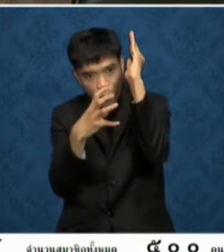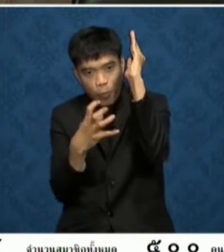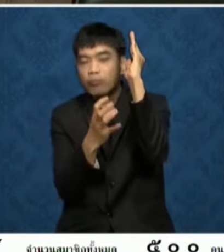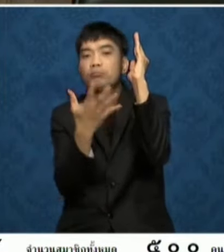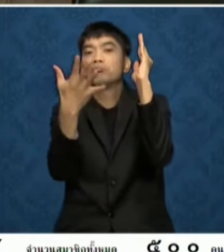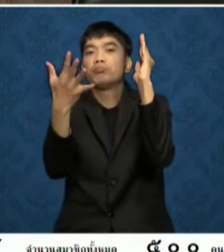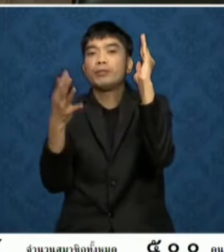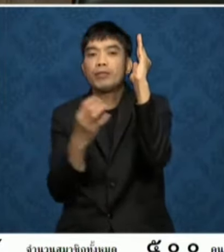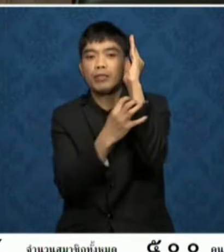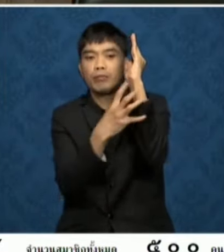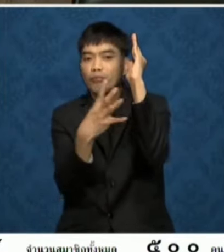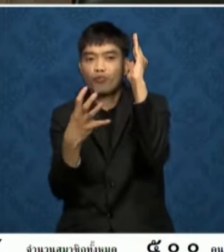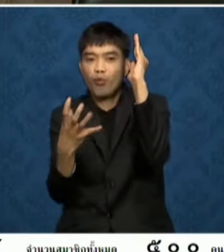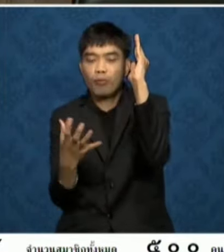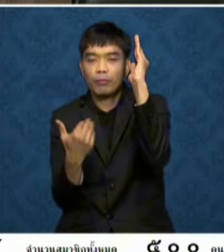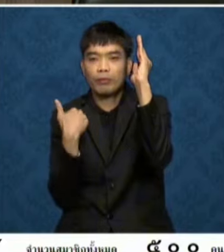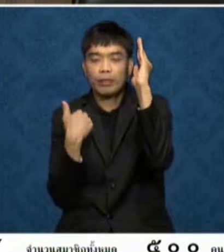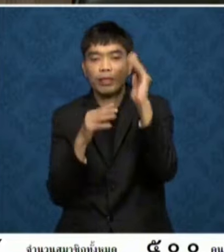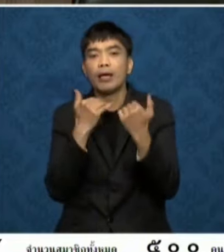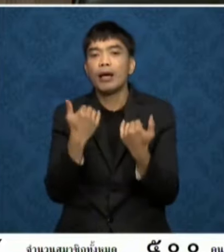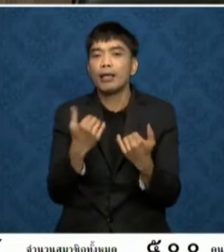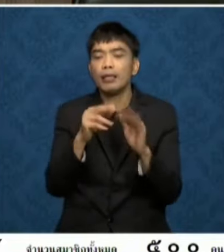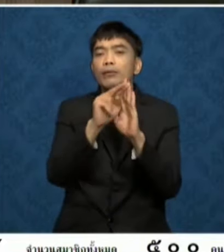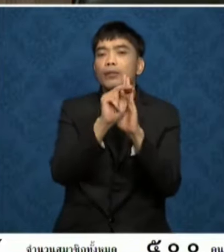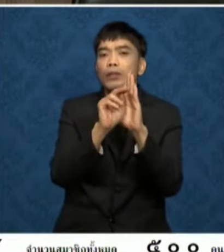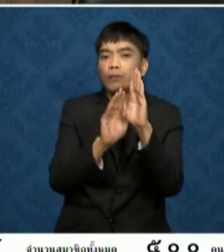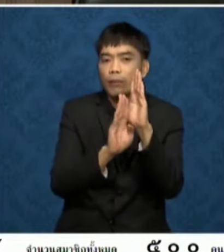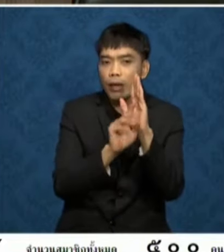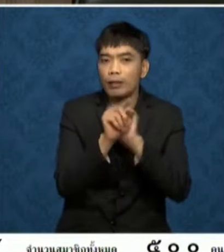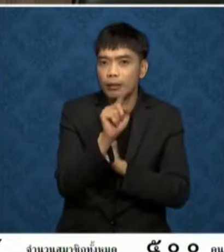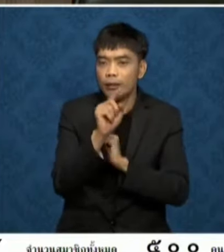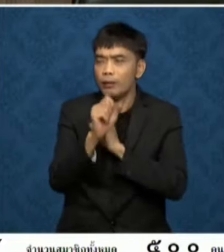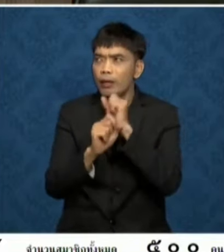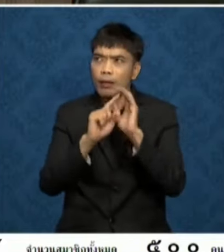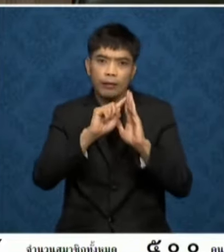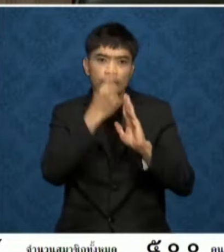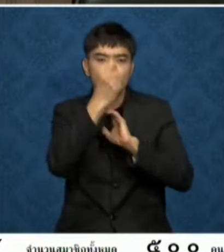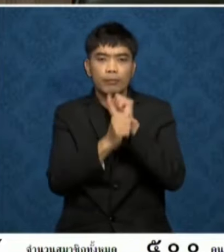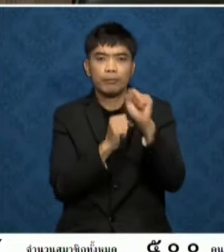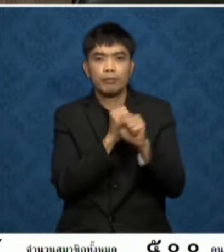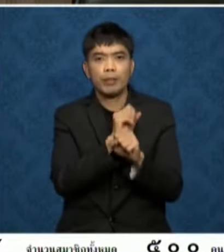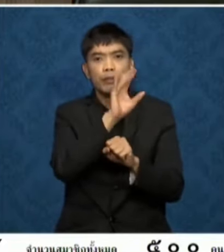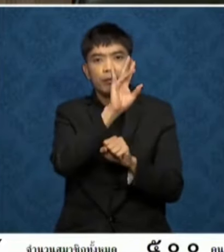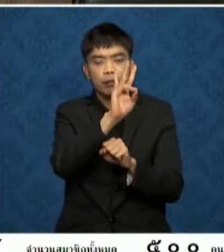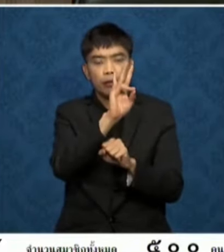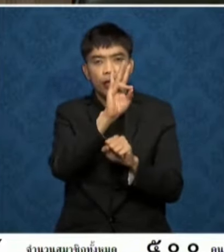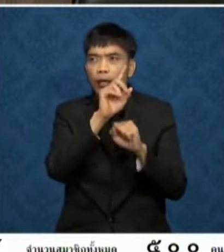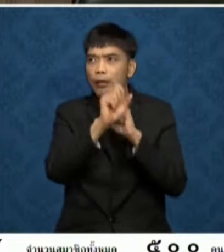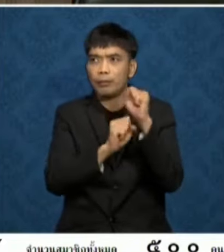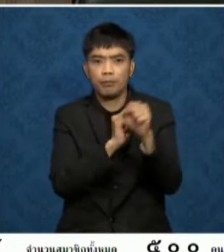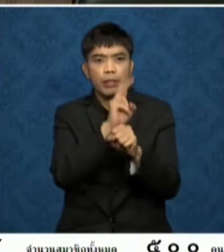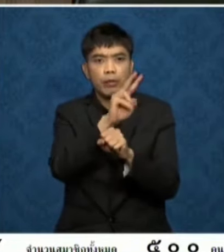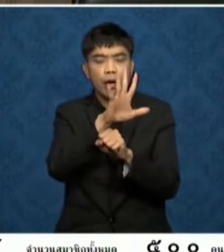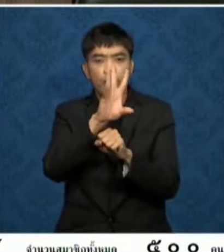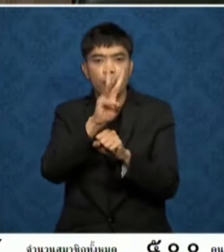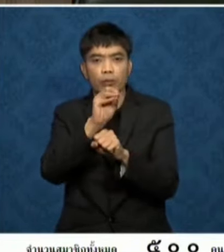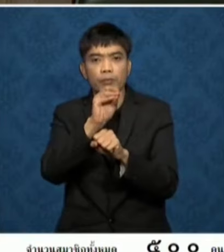การที่ใช้นโยบายนี้มาเนี่ยเมื่อปีกรกฎาคมปี63ครับราคาทลายป